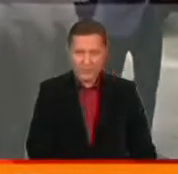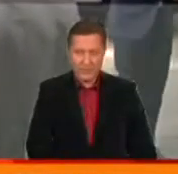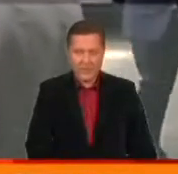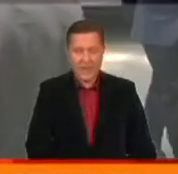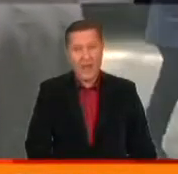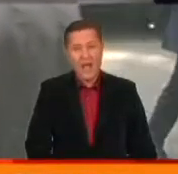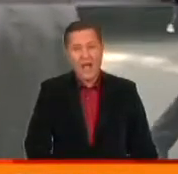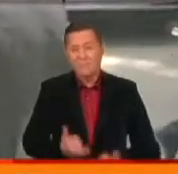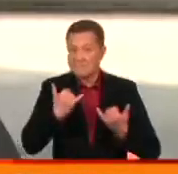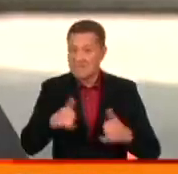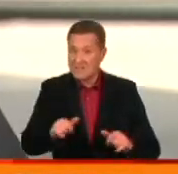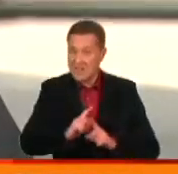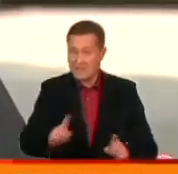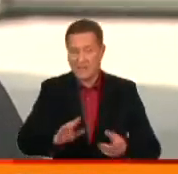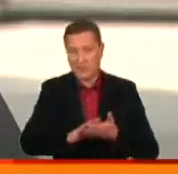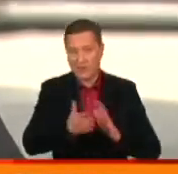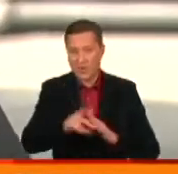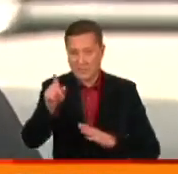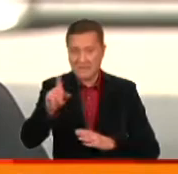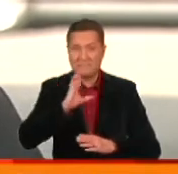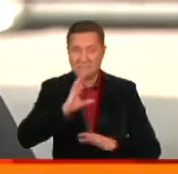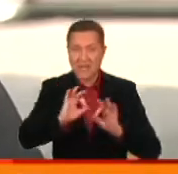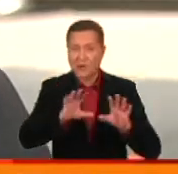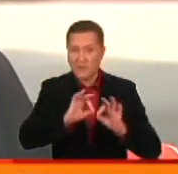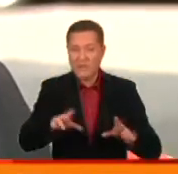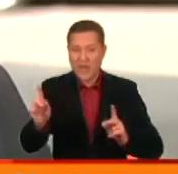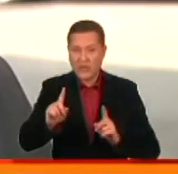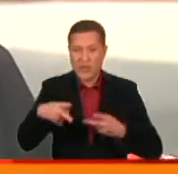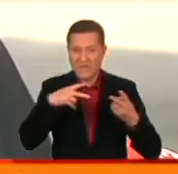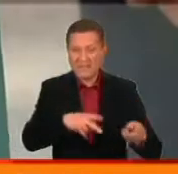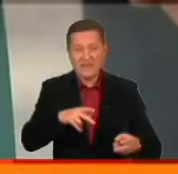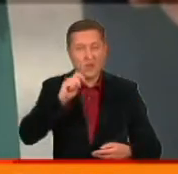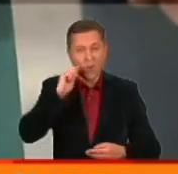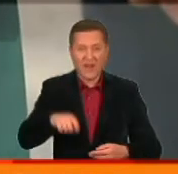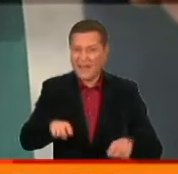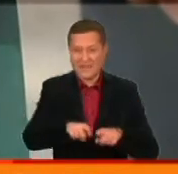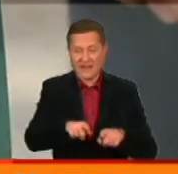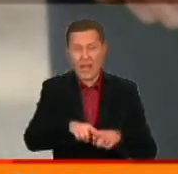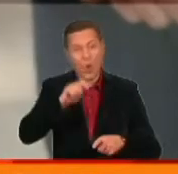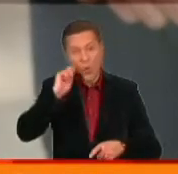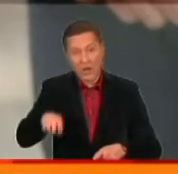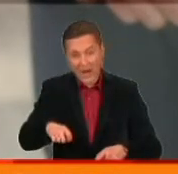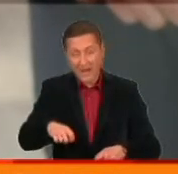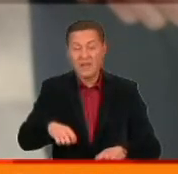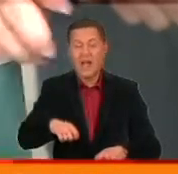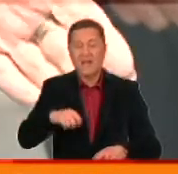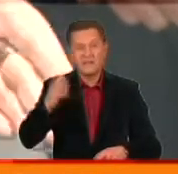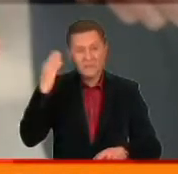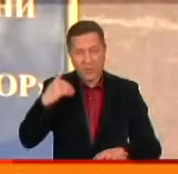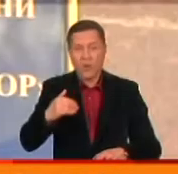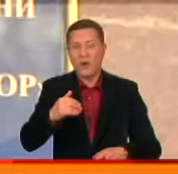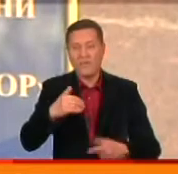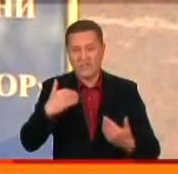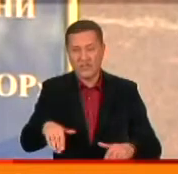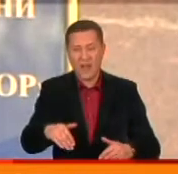Виходить, дуже дивна ситуація. Москалькова розповіла, що її візит до України дзеркальний. Адже українська сторона свого часу вже